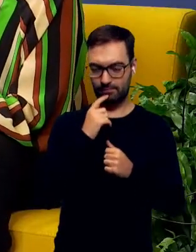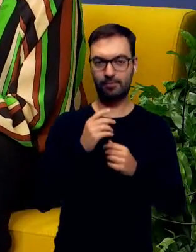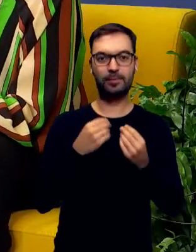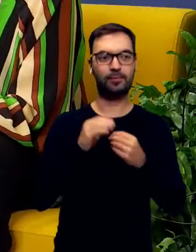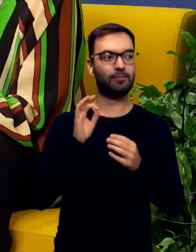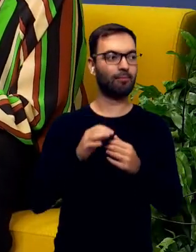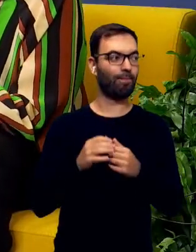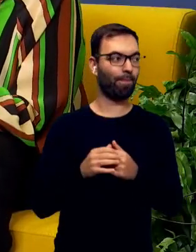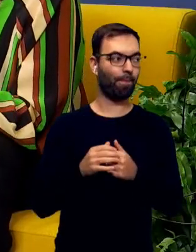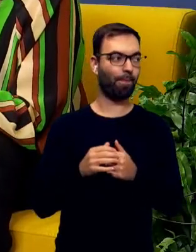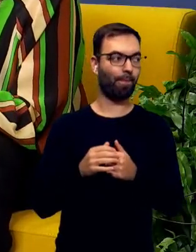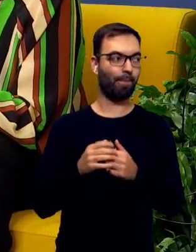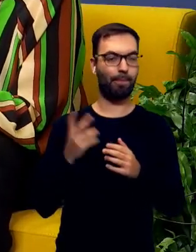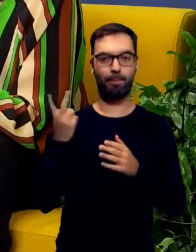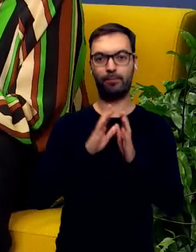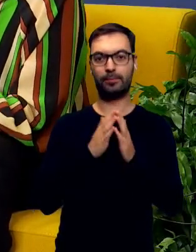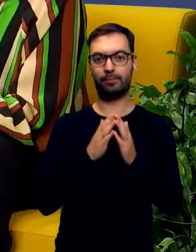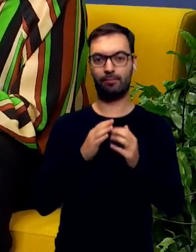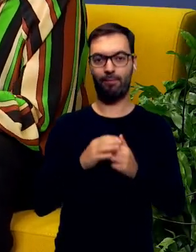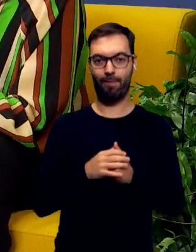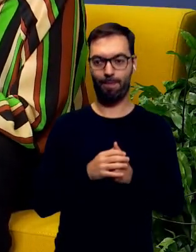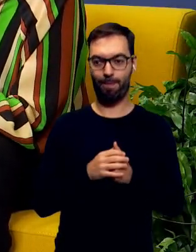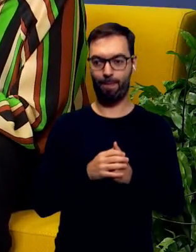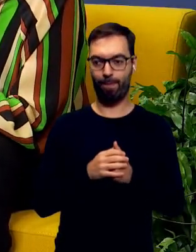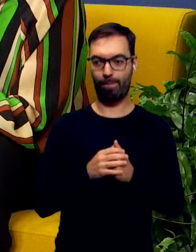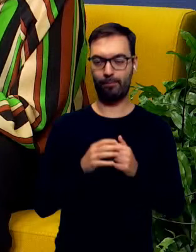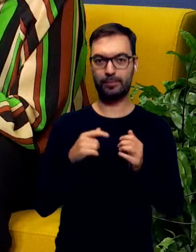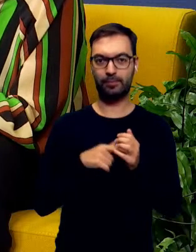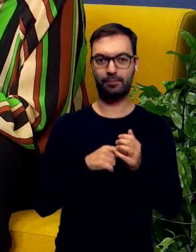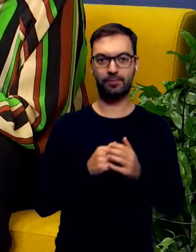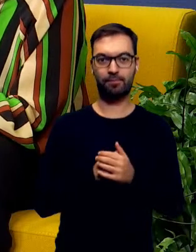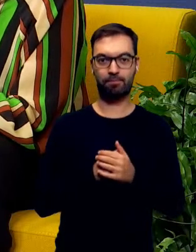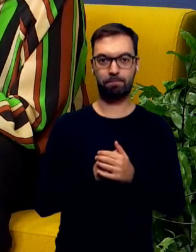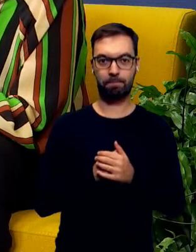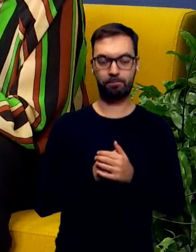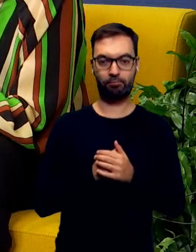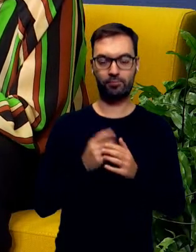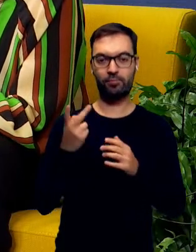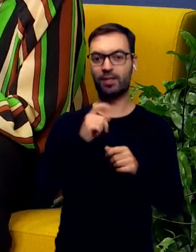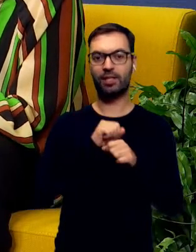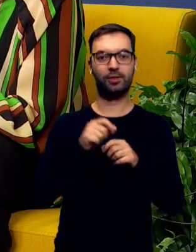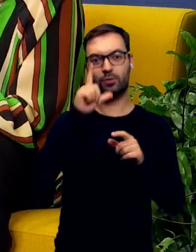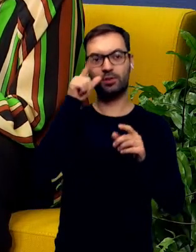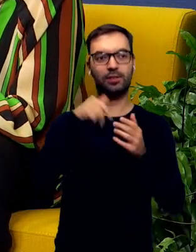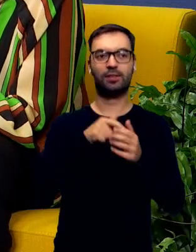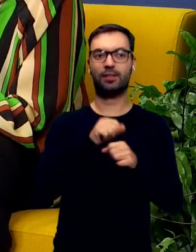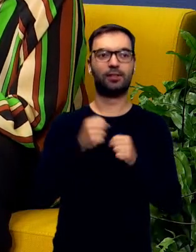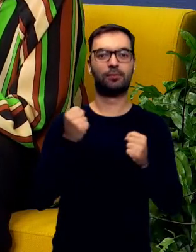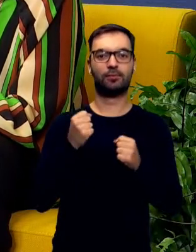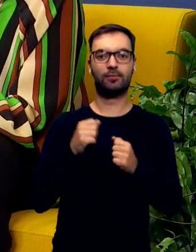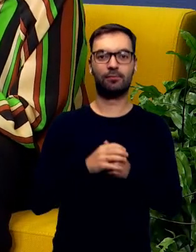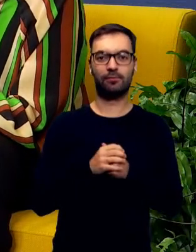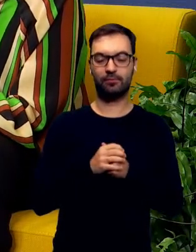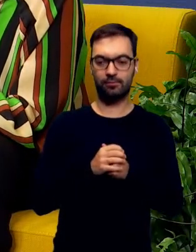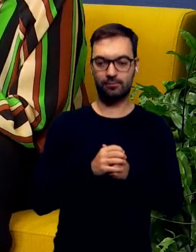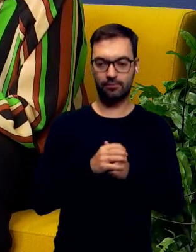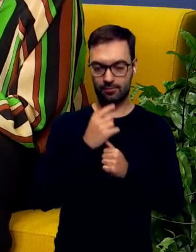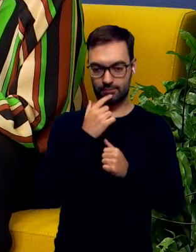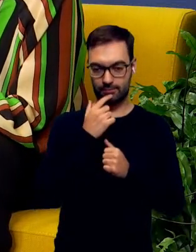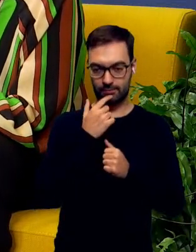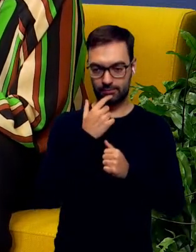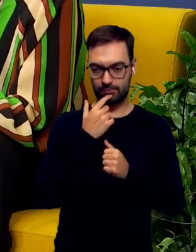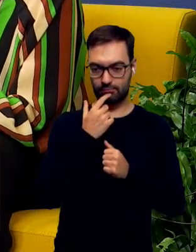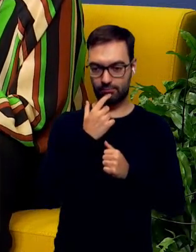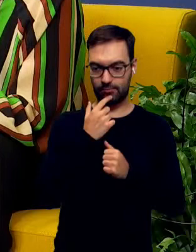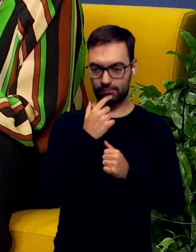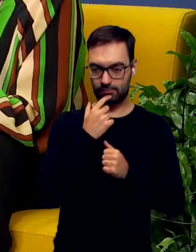Natomiast faktycznie książki obie tak naprawdę są skierowane do ludzi, którzy nie są jacyś bardzo